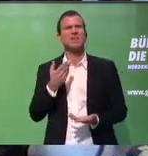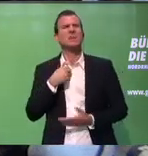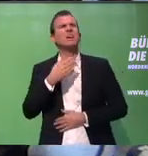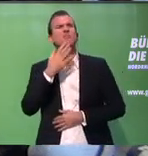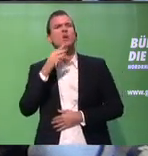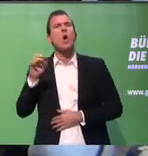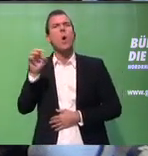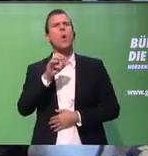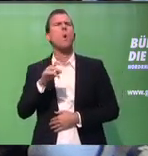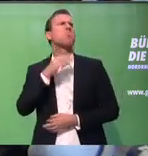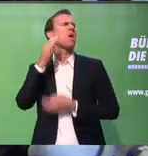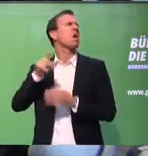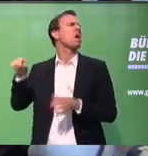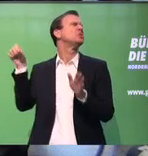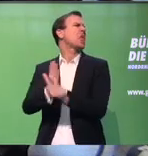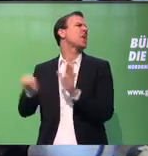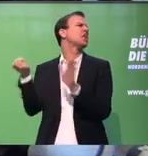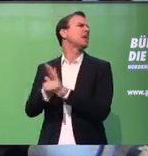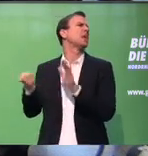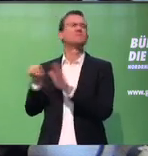Europa schlecht zu reden. Europa ist